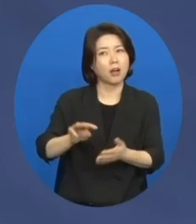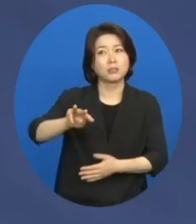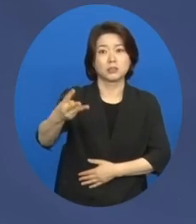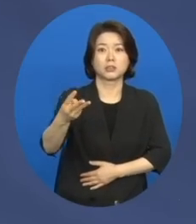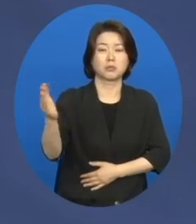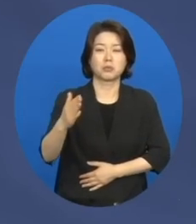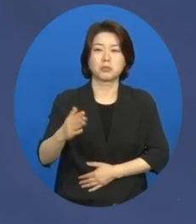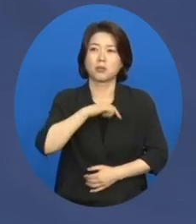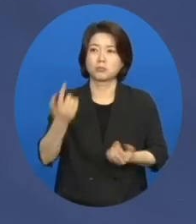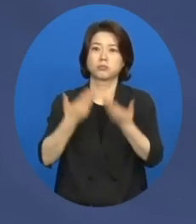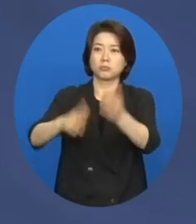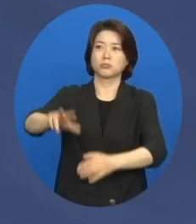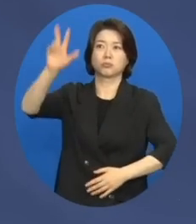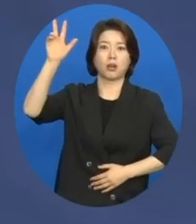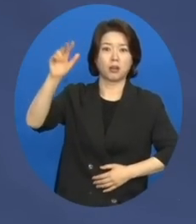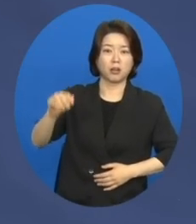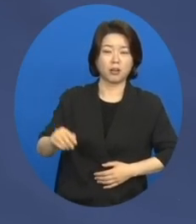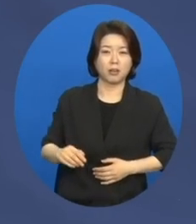300명이 헌신했어요.